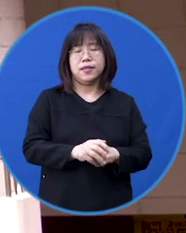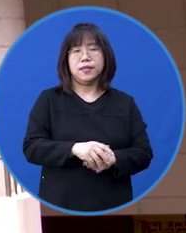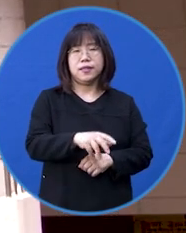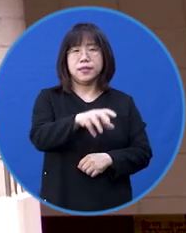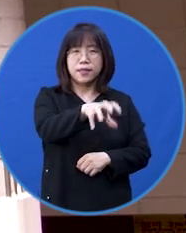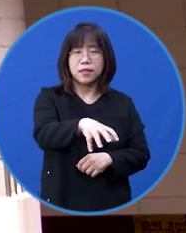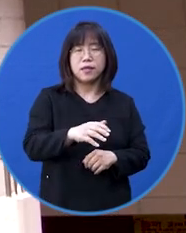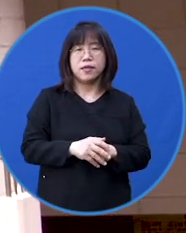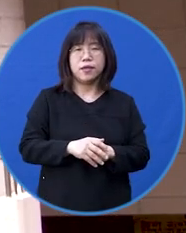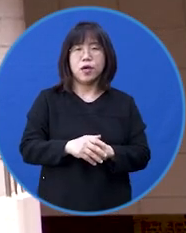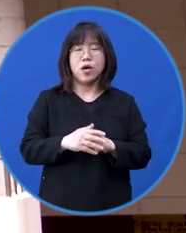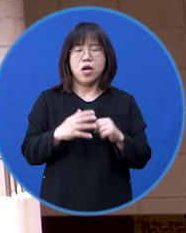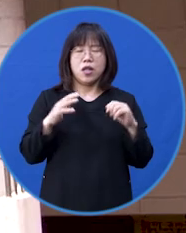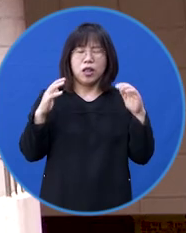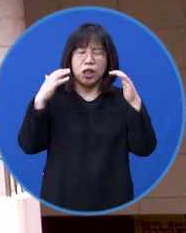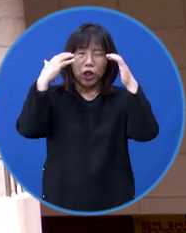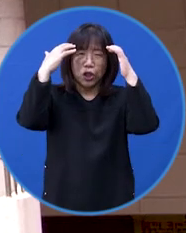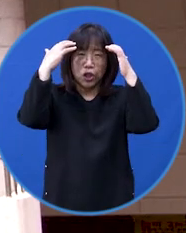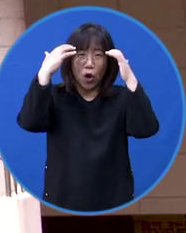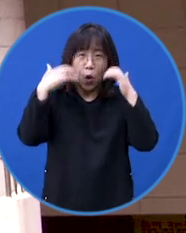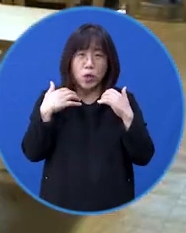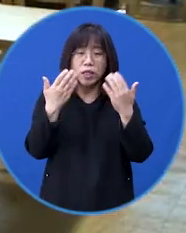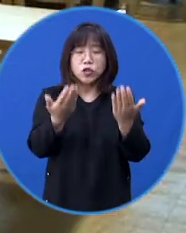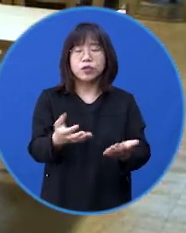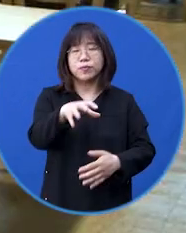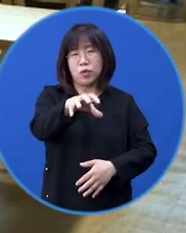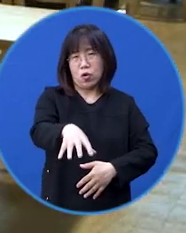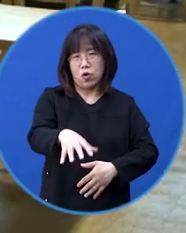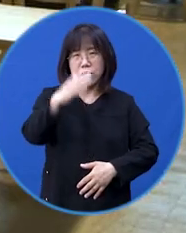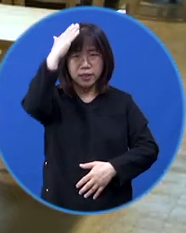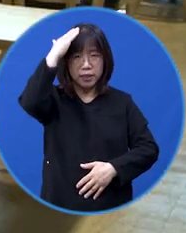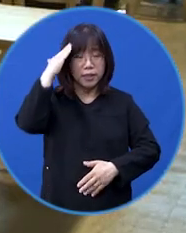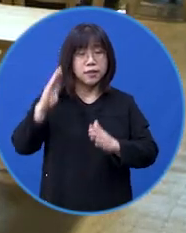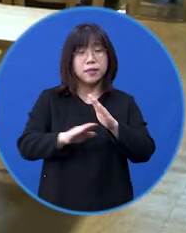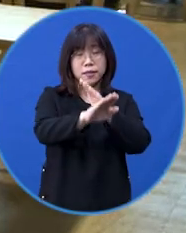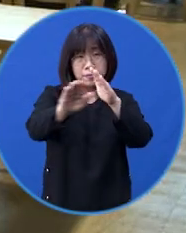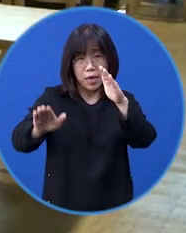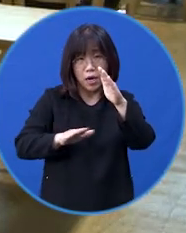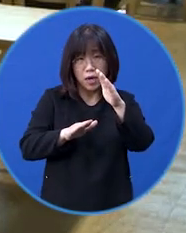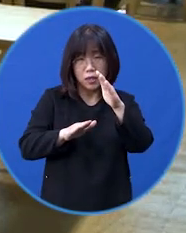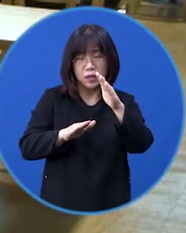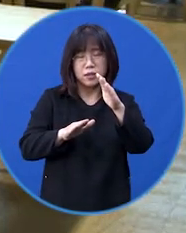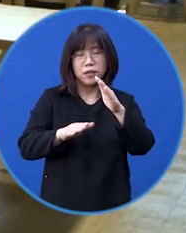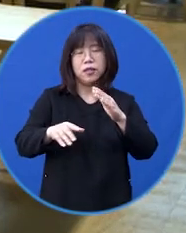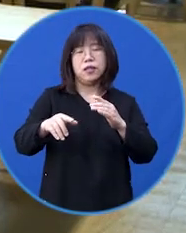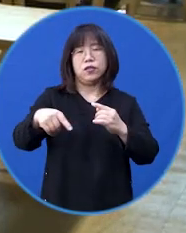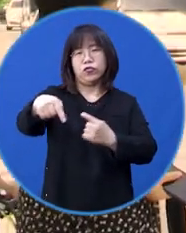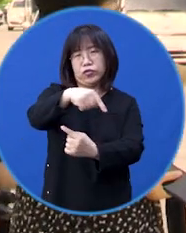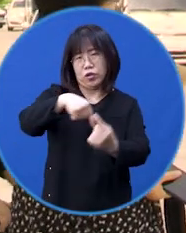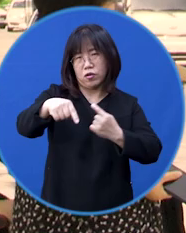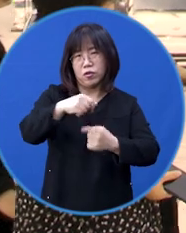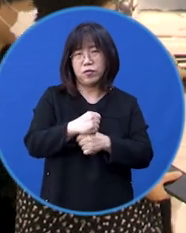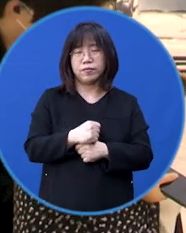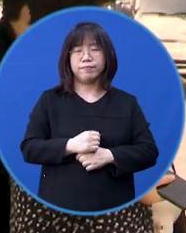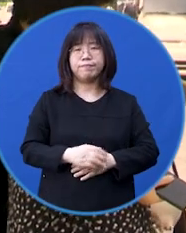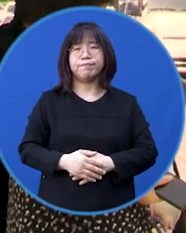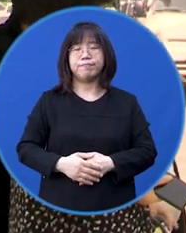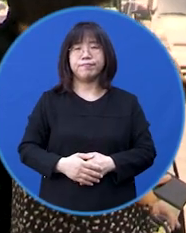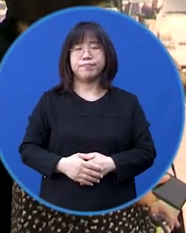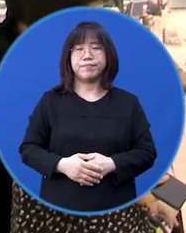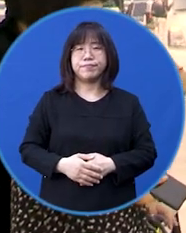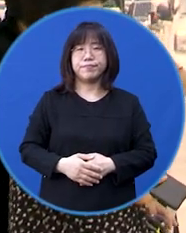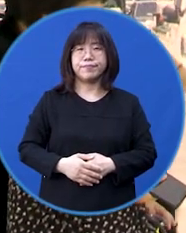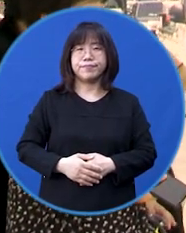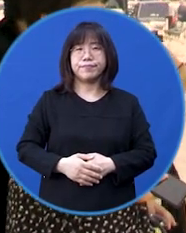쉼터 20개소와 85개소의 무더위 그늘막을 운영하며 주민들의 폭염나기를 적극 도울 예정입니다.